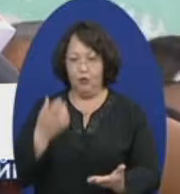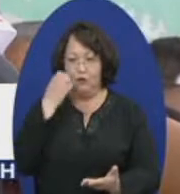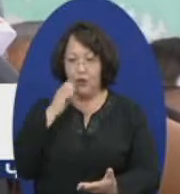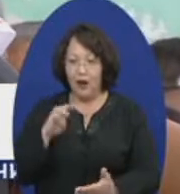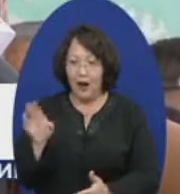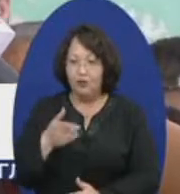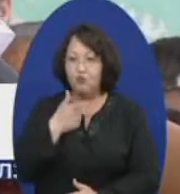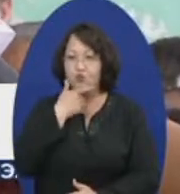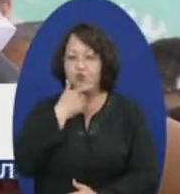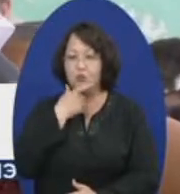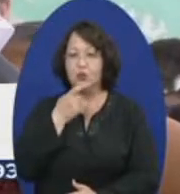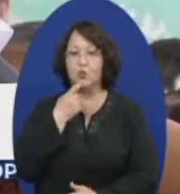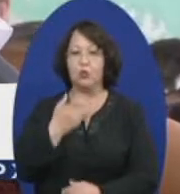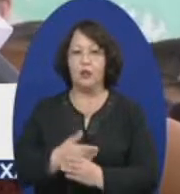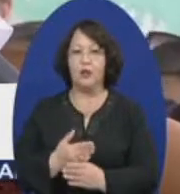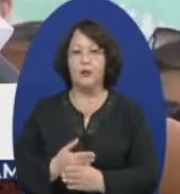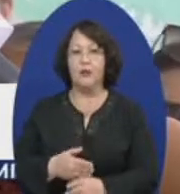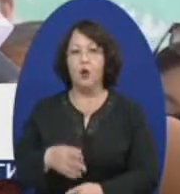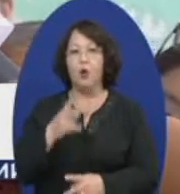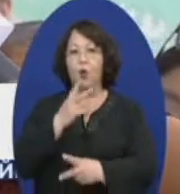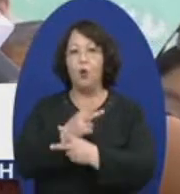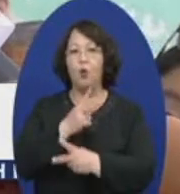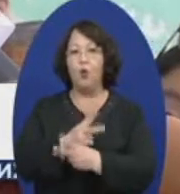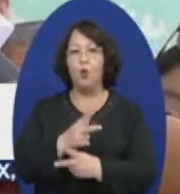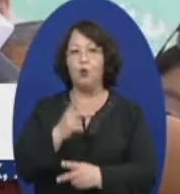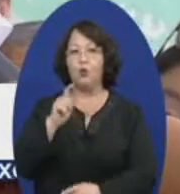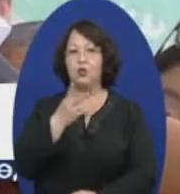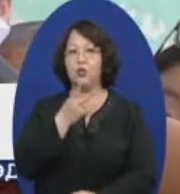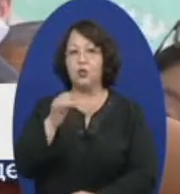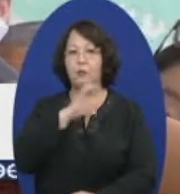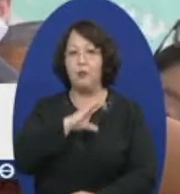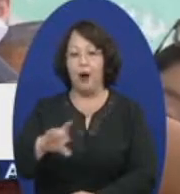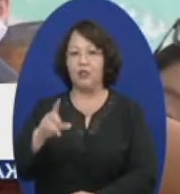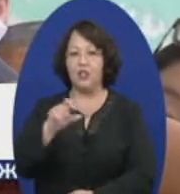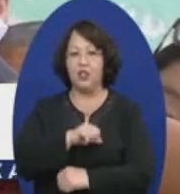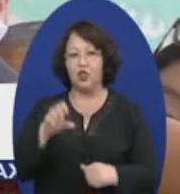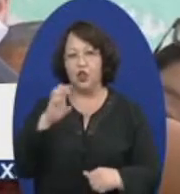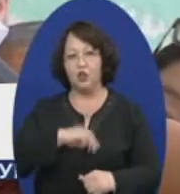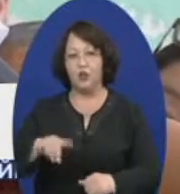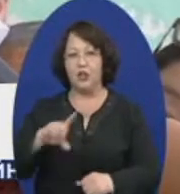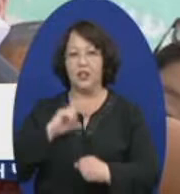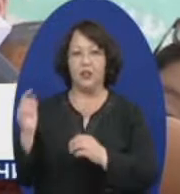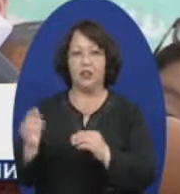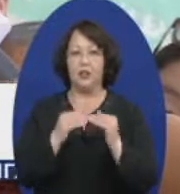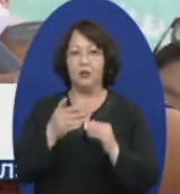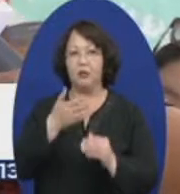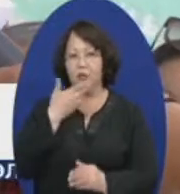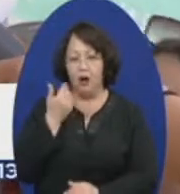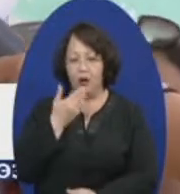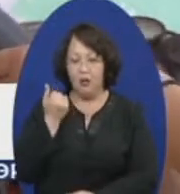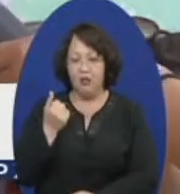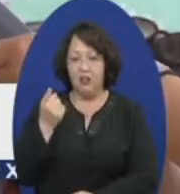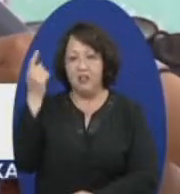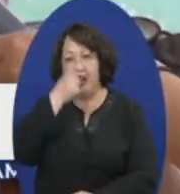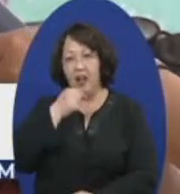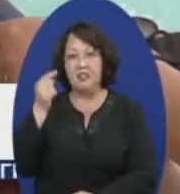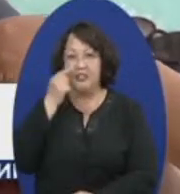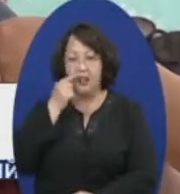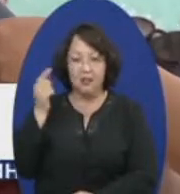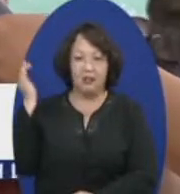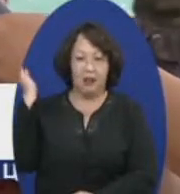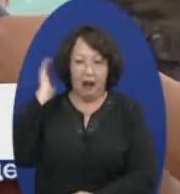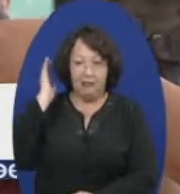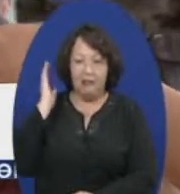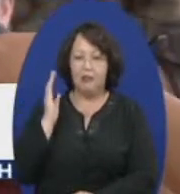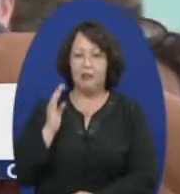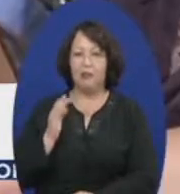ижилдэгч хандахгүй байна ерөөсөө ард иргэдэд. Танил талтай нүд юм өв төрөхтэй нүд юм тэрэнд үйлчлээ. Ерөөсөө жирийн ард иргэдэд